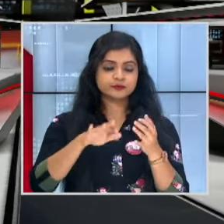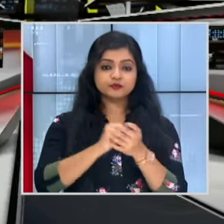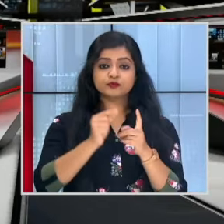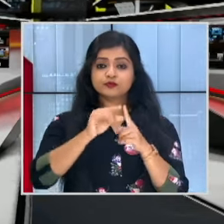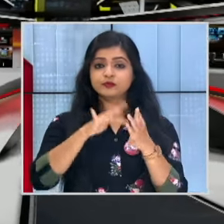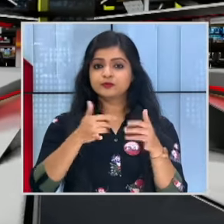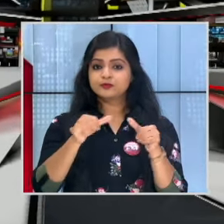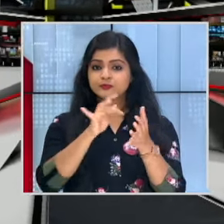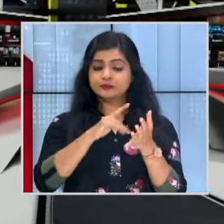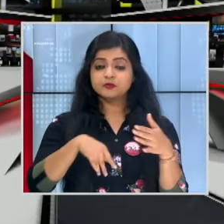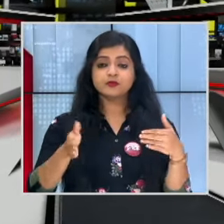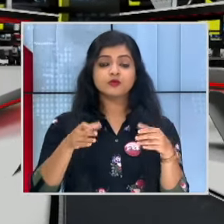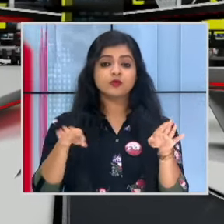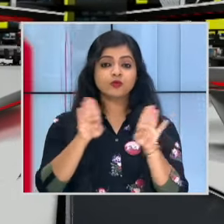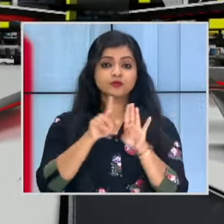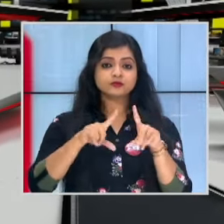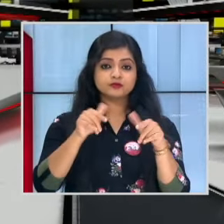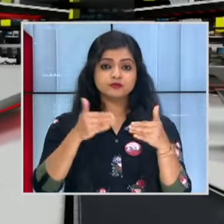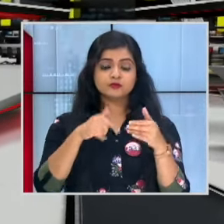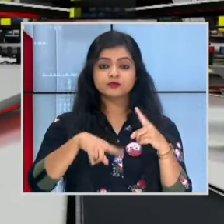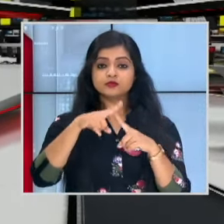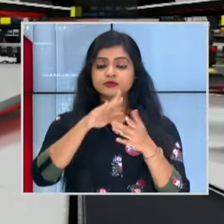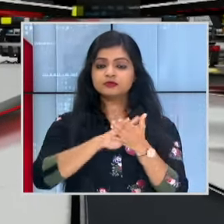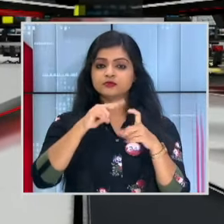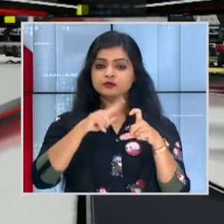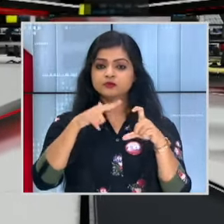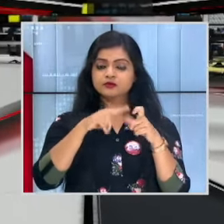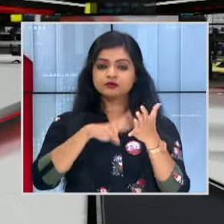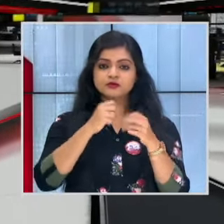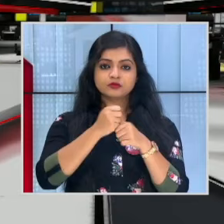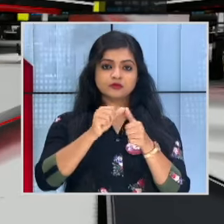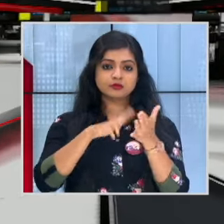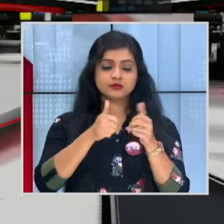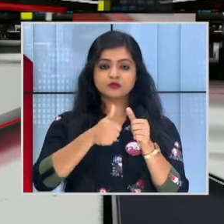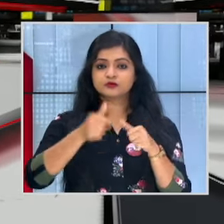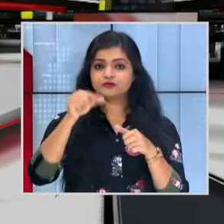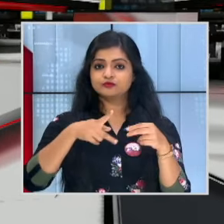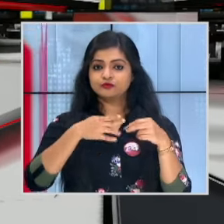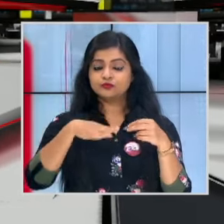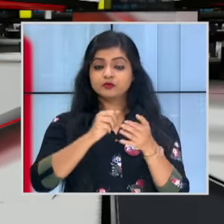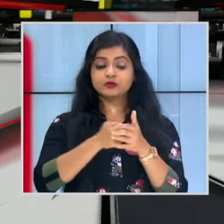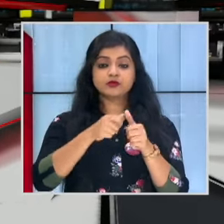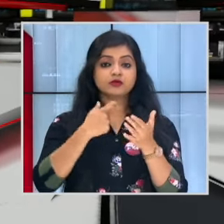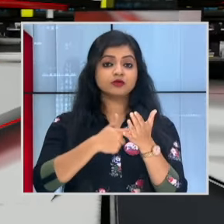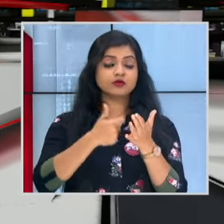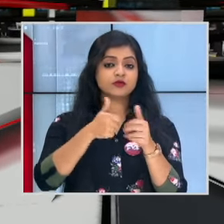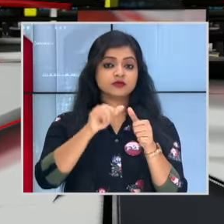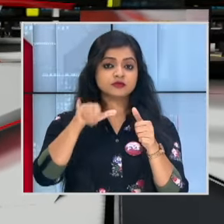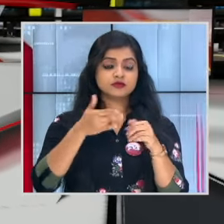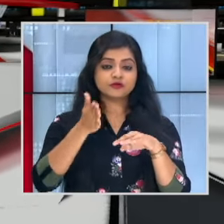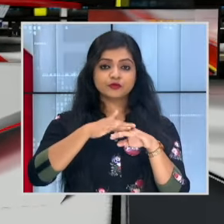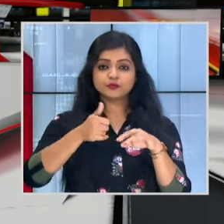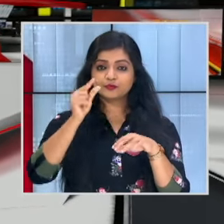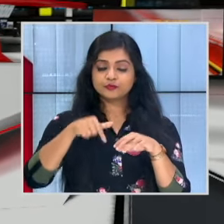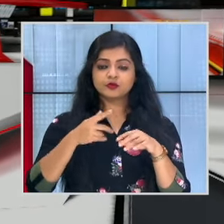പുത്തരിക്കണ്ടം മൈതാനിയിൽ സമാപന സമ്മേളനം തെലങ്കാന മുഖ്യമന്ത്രി രേവന്ത് റെഡ്ഡി ഉദ്ഘാടനം ചെയ്യും. രാജസ്ഥാനിലെ കോൺഗ്രസ് നേതാവ് സച്ചിൻ പൈലറ്റാണ് മുഖ്യാതിഥി. അജീഷ്